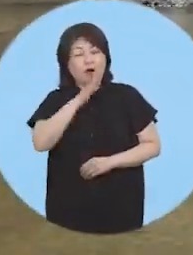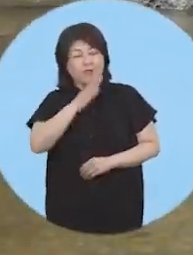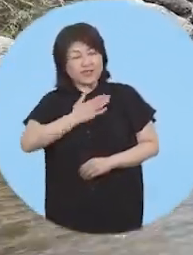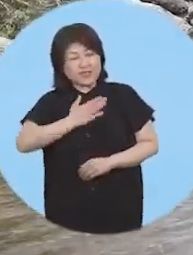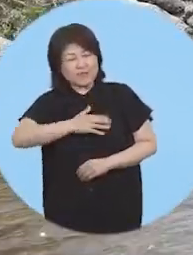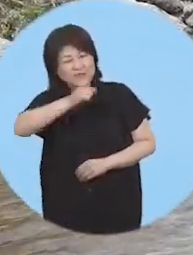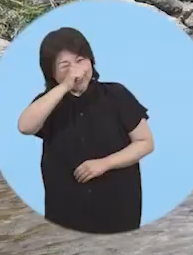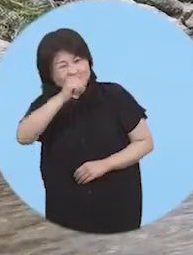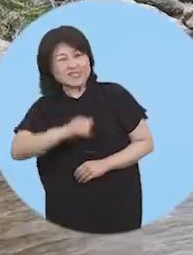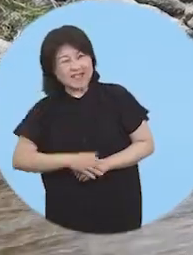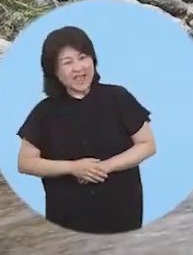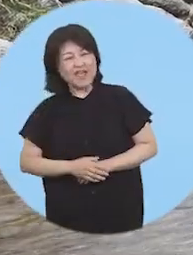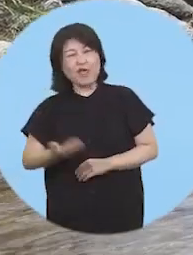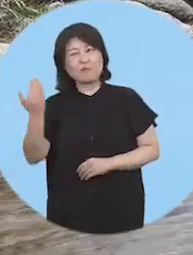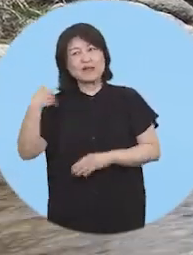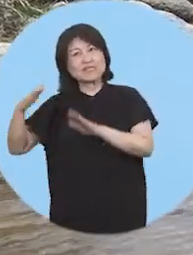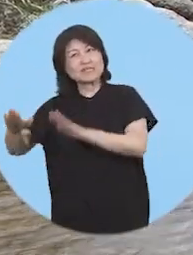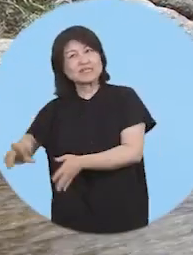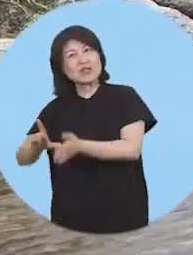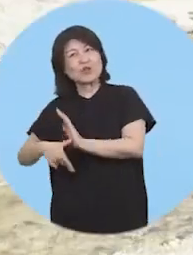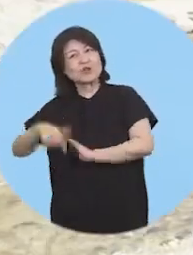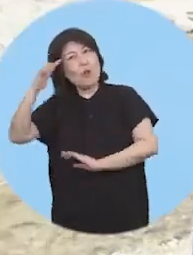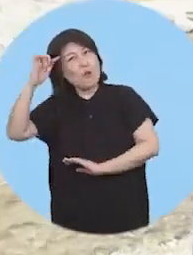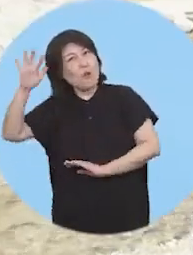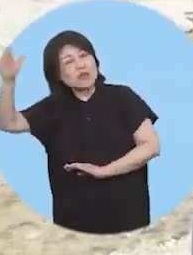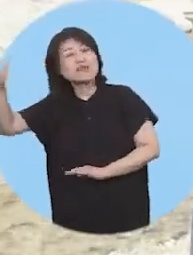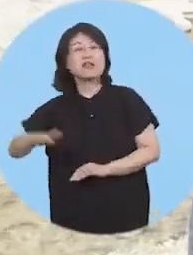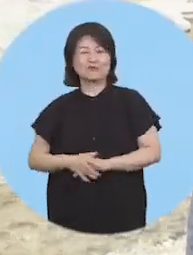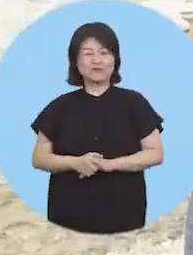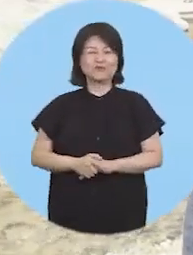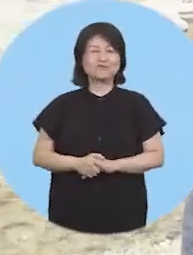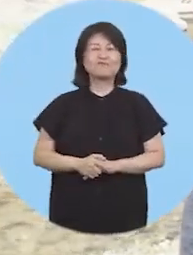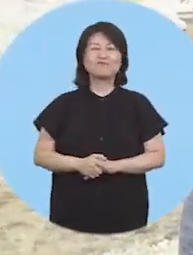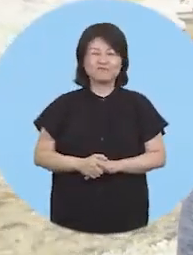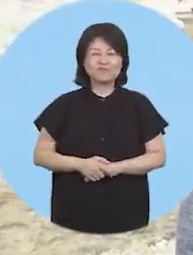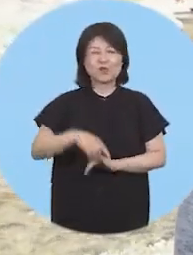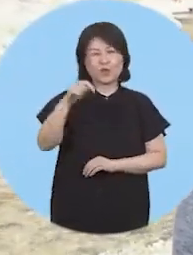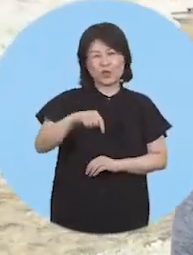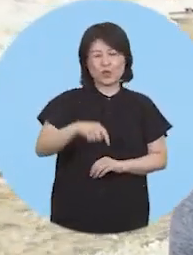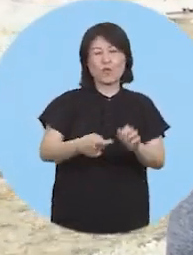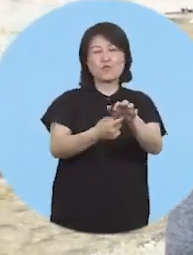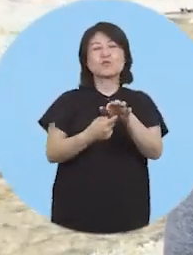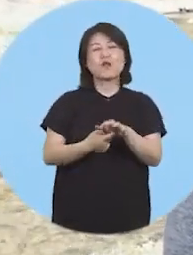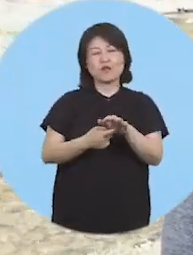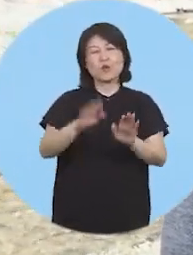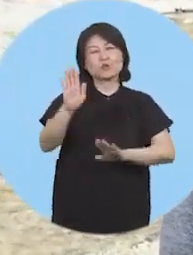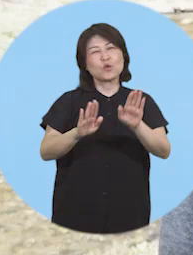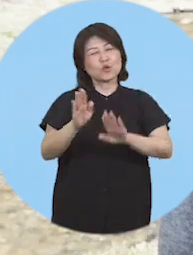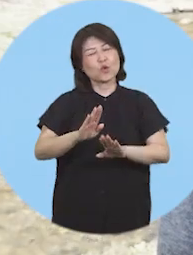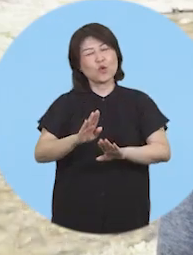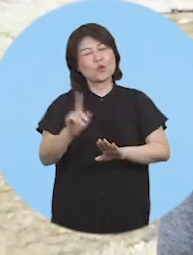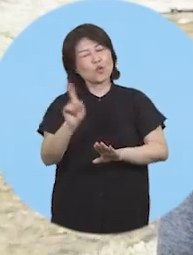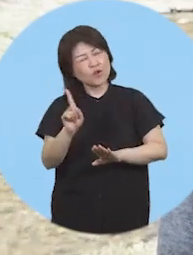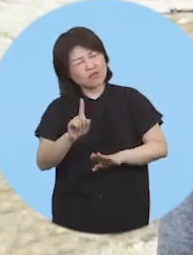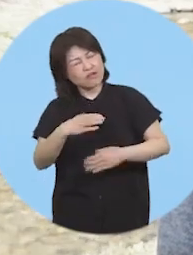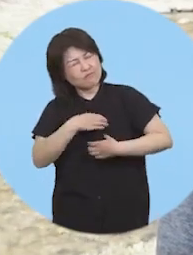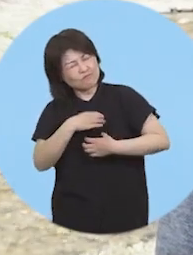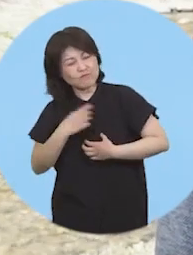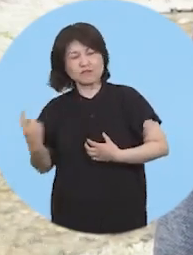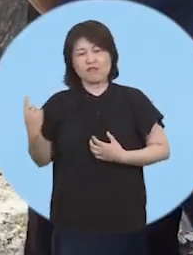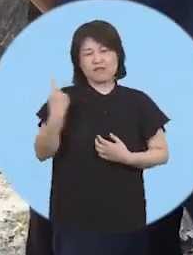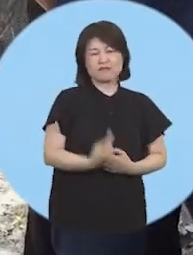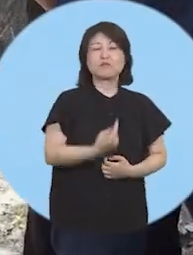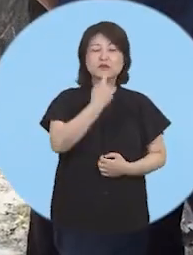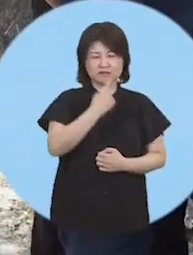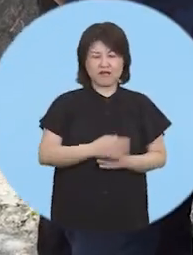でしょ。 昔の夏休みを思い出すね。いや本当にあの七山村今どういう状況なのかななんて思いながら聞きましたけれ